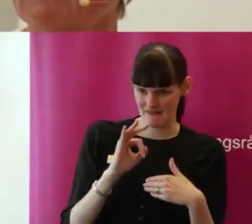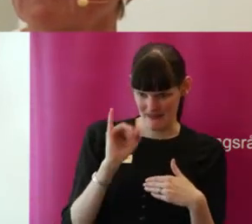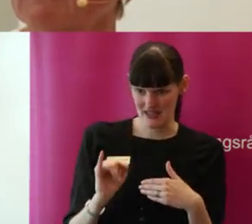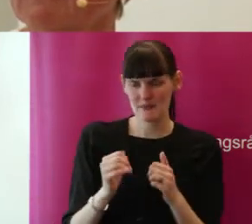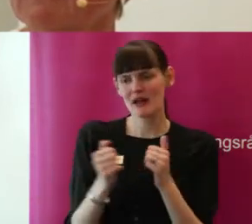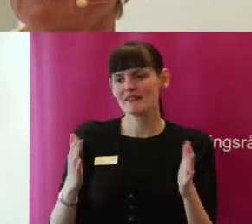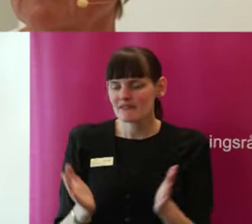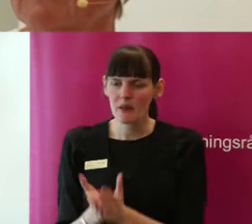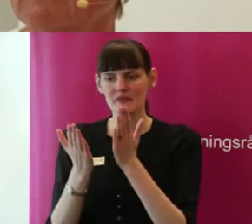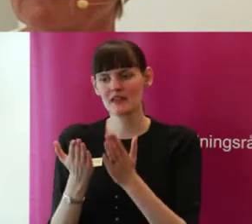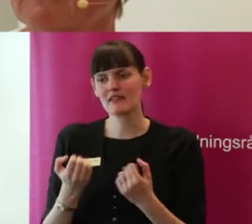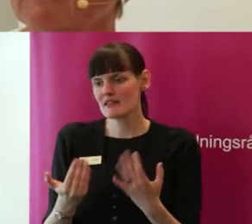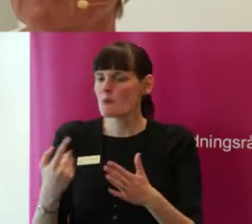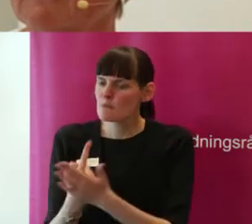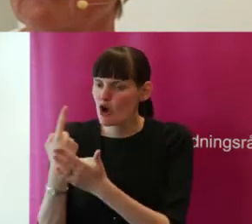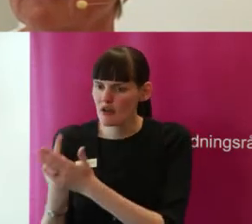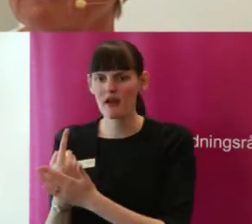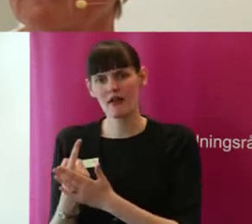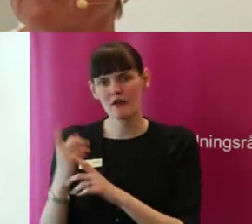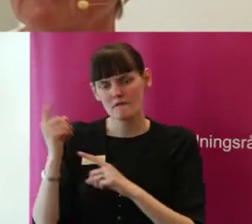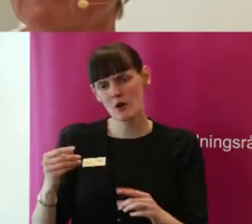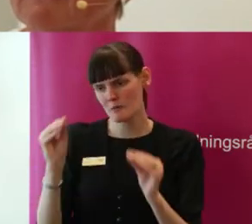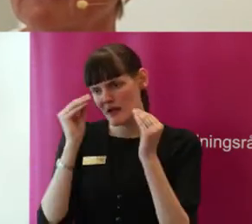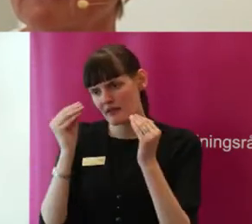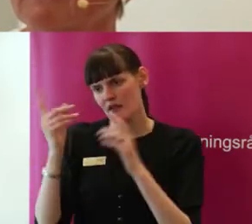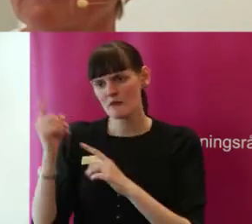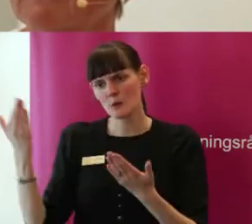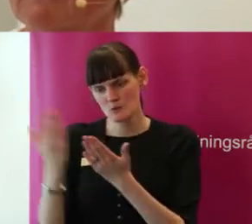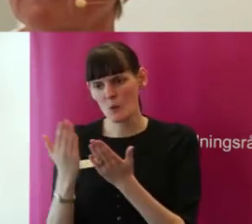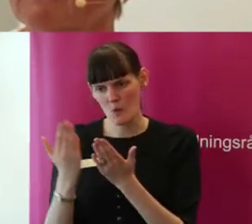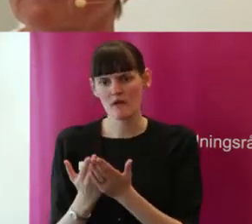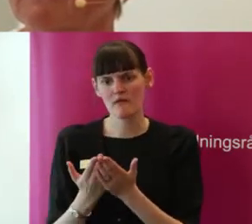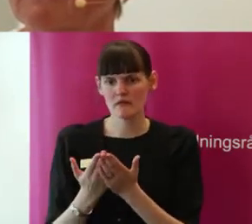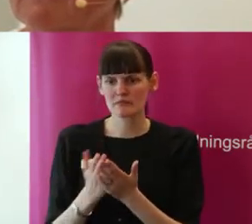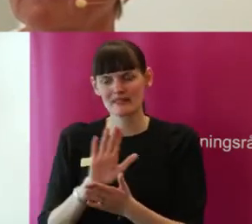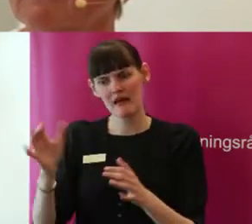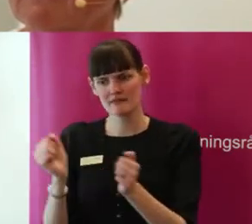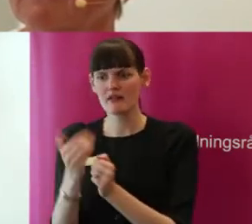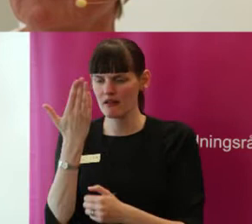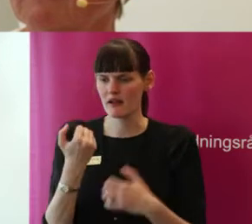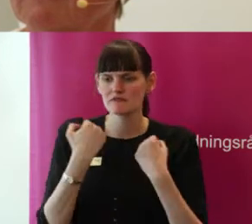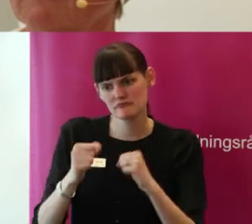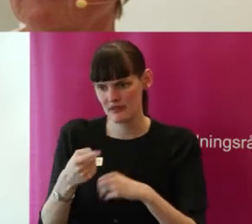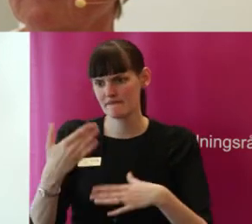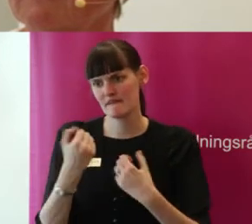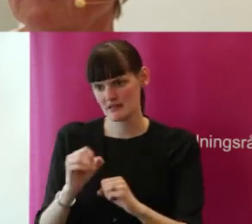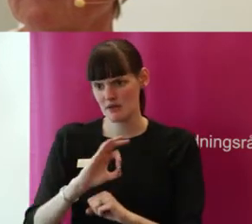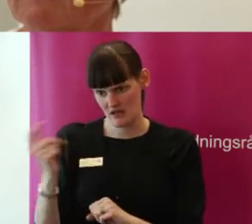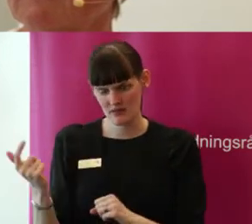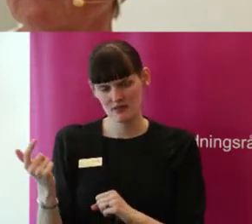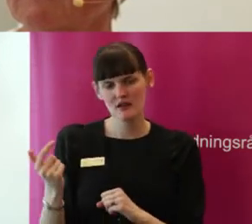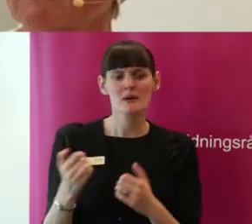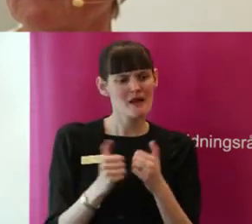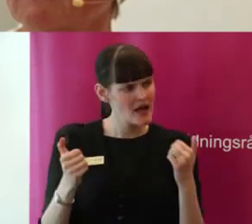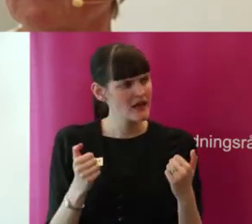samtidigt gav den här möjligheten att mer folkbildnings- och folkhögskoleprofilera den verksamheten. Men i det här sammanhanget tror jag också man ska